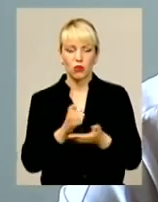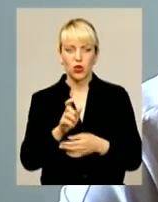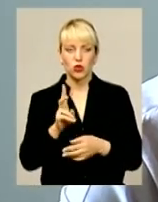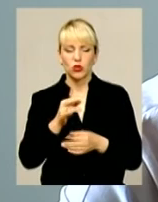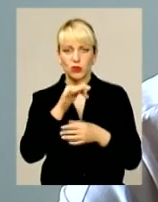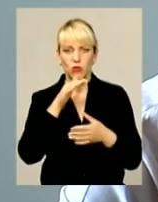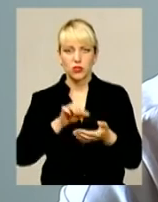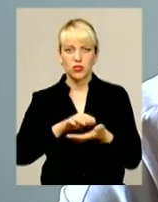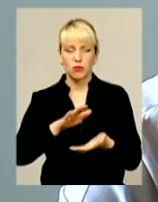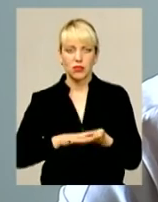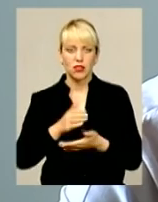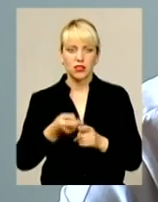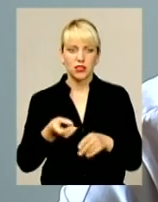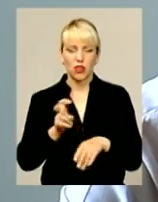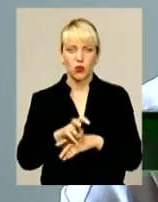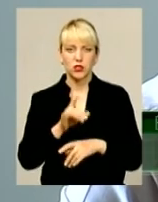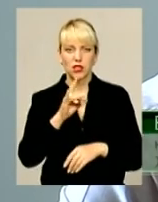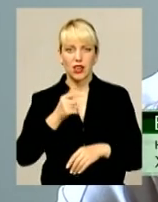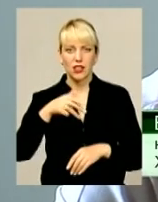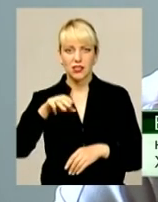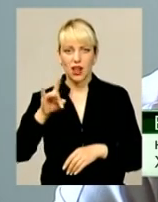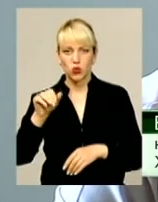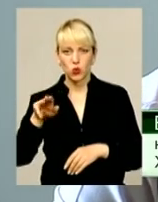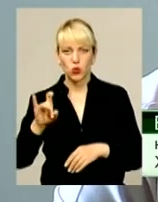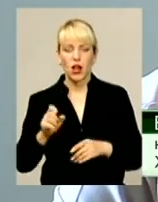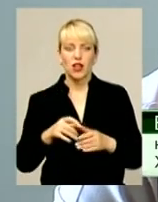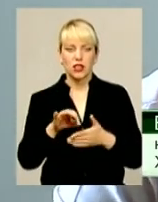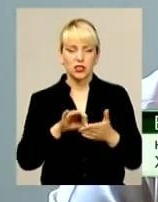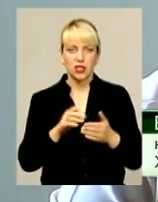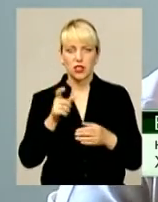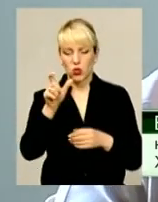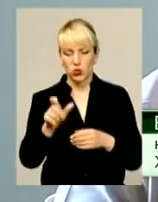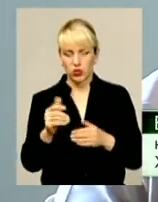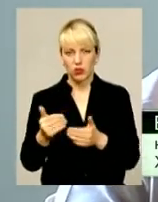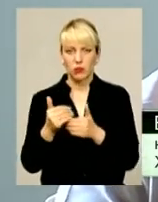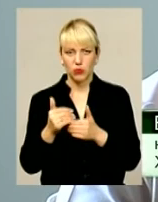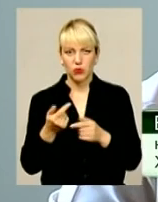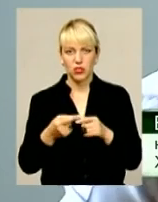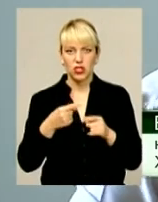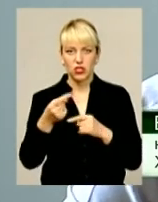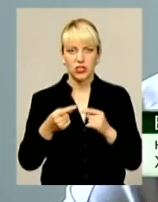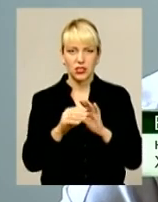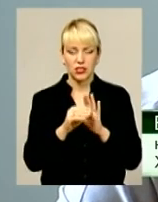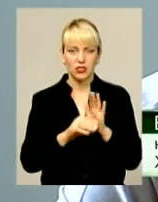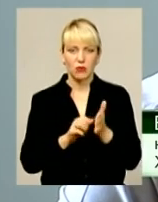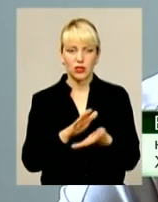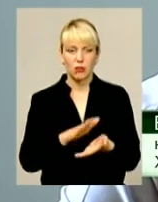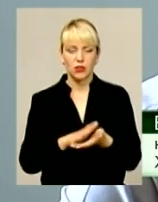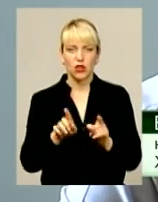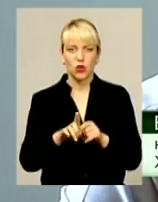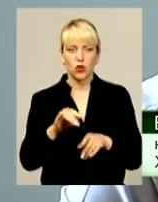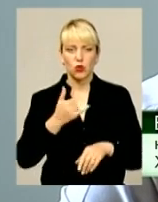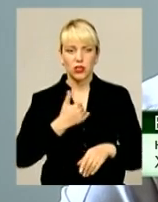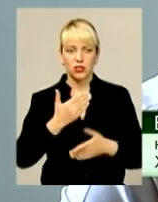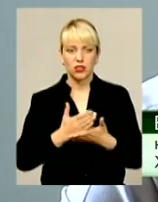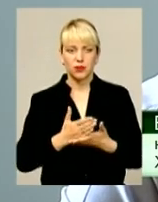може записатися, він підходить в реєстратуру і так само через ту саму систему записує. Крім того, є в нас